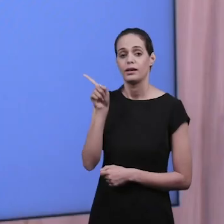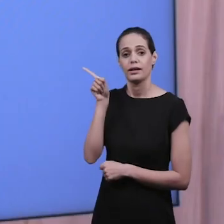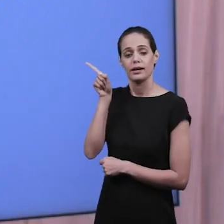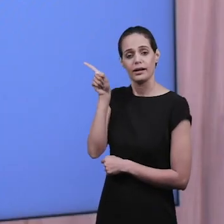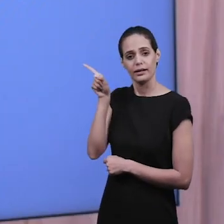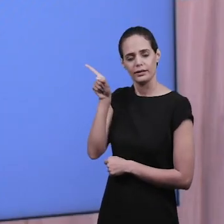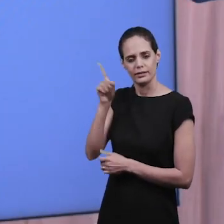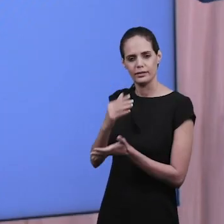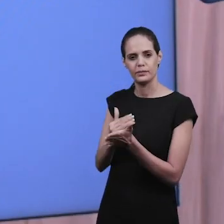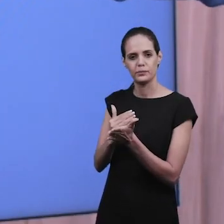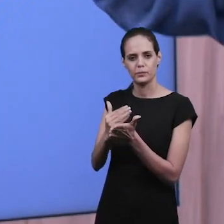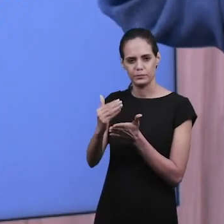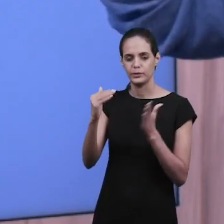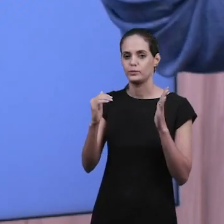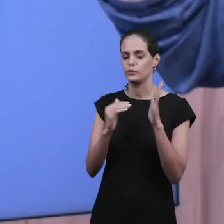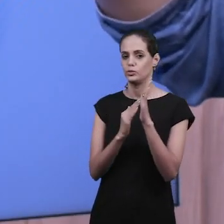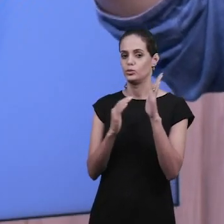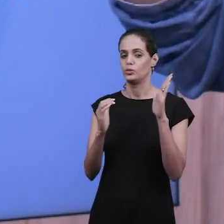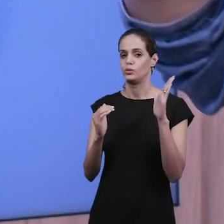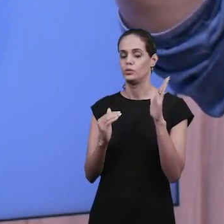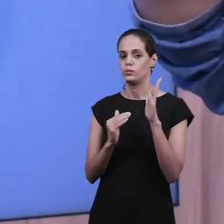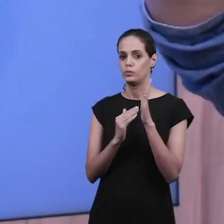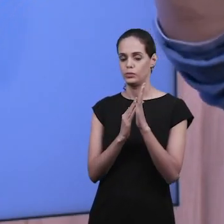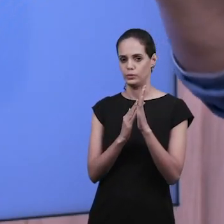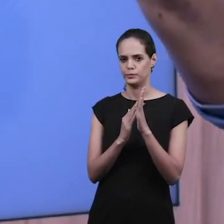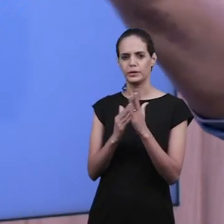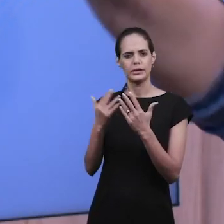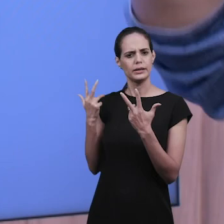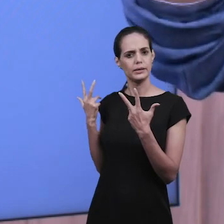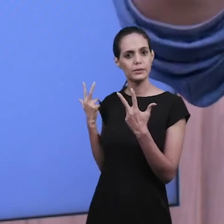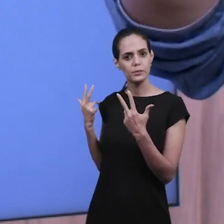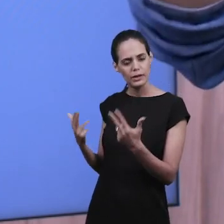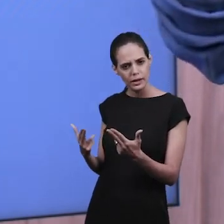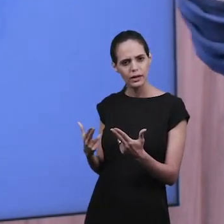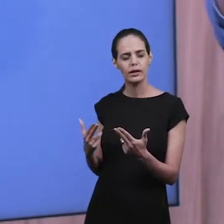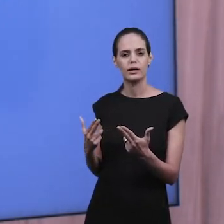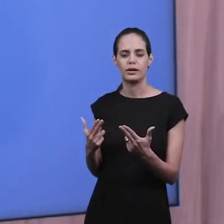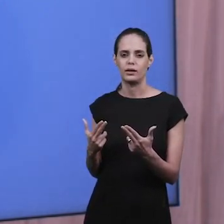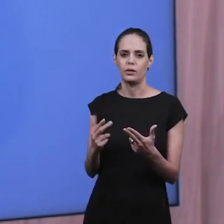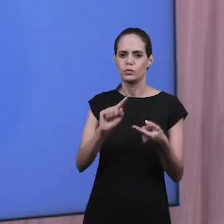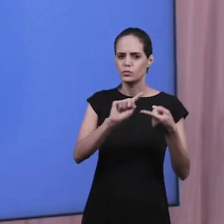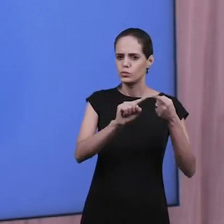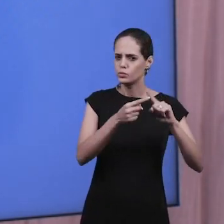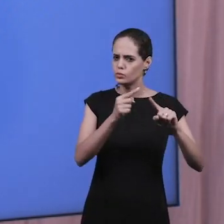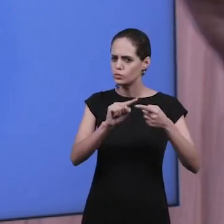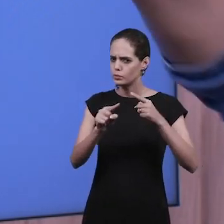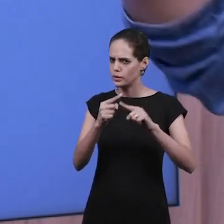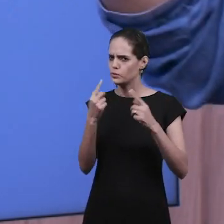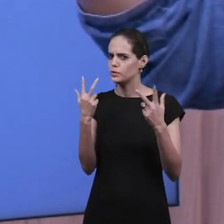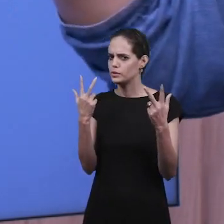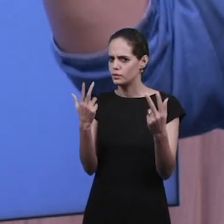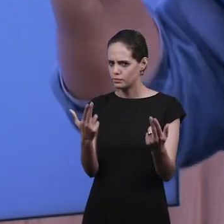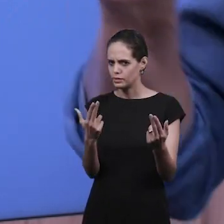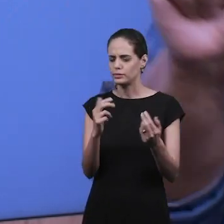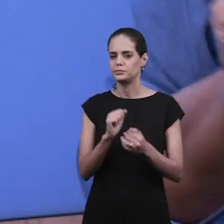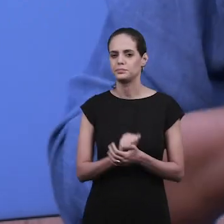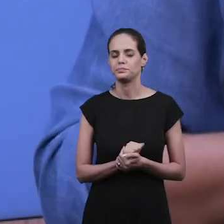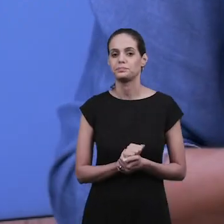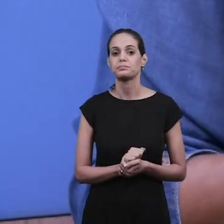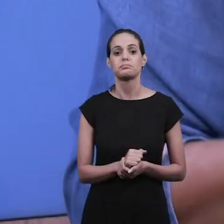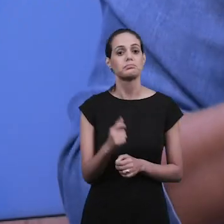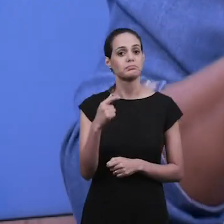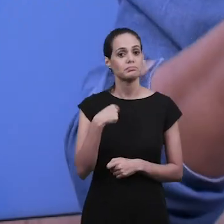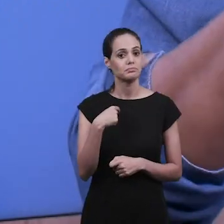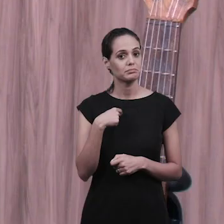Voici l'introduction. Elle est de la même manière des autres instruments. Je veux